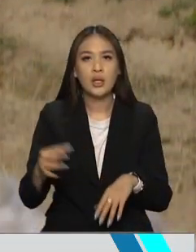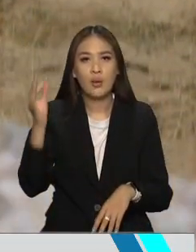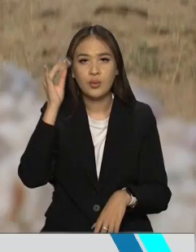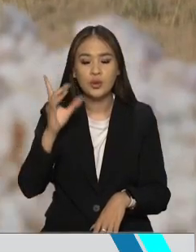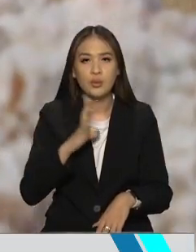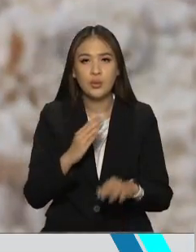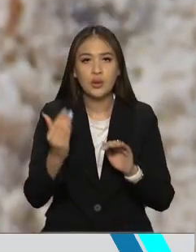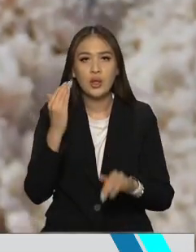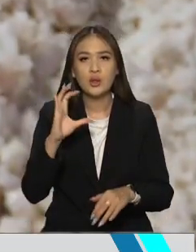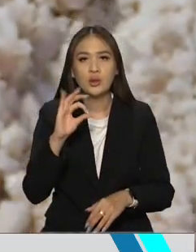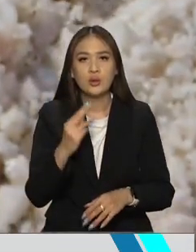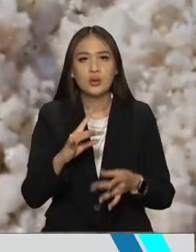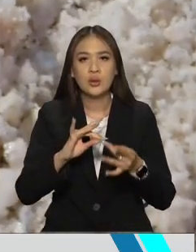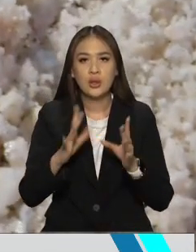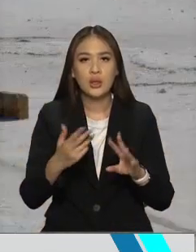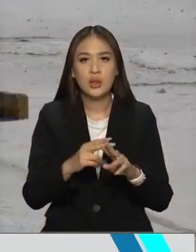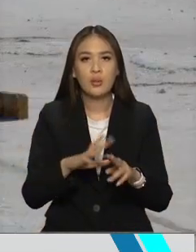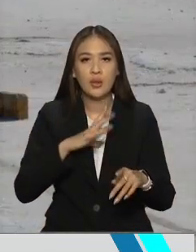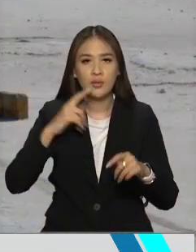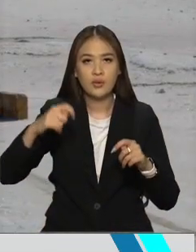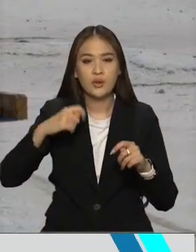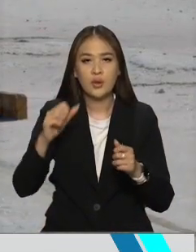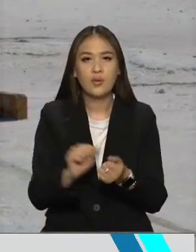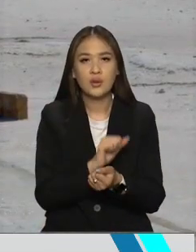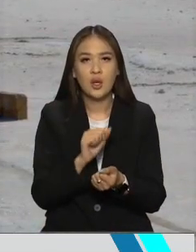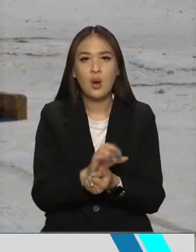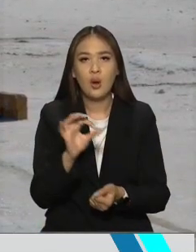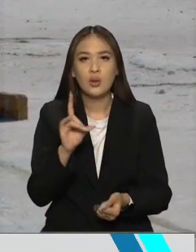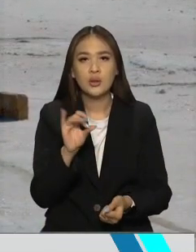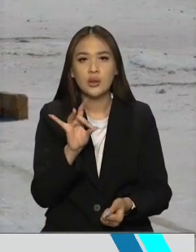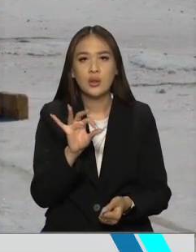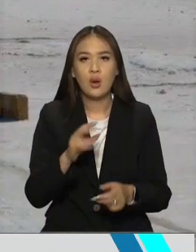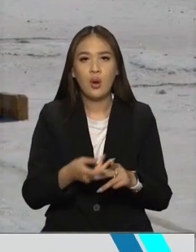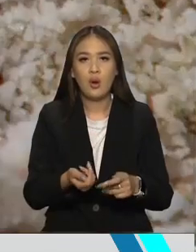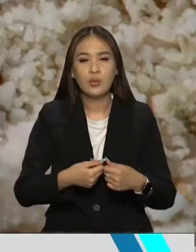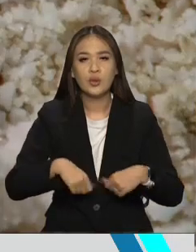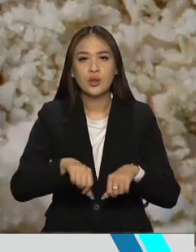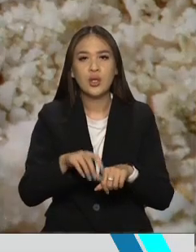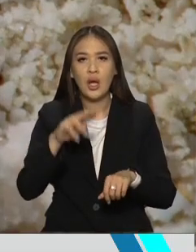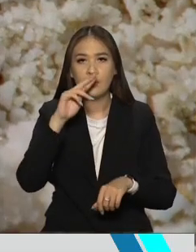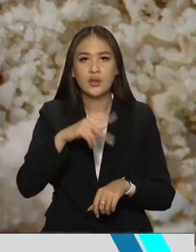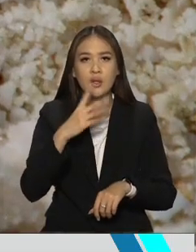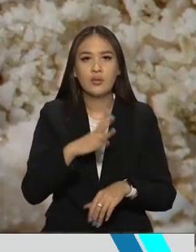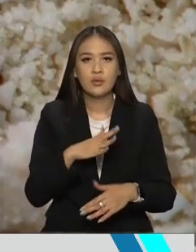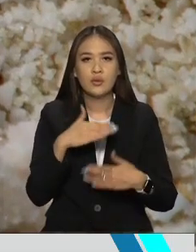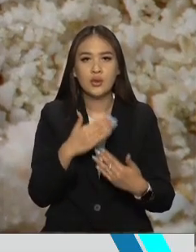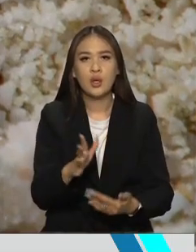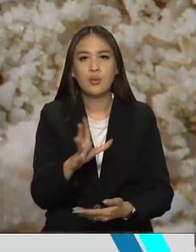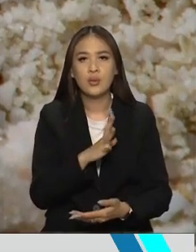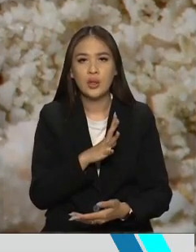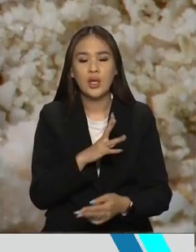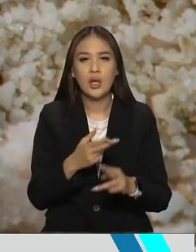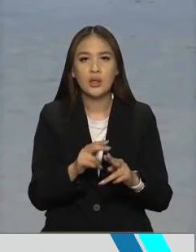ранее в социальных сетях появилось видео с высыхающим озером общественники обвиняли в его обмилении